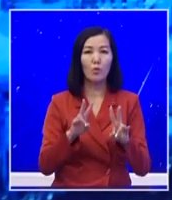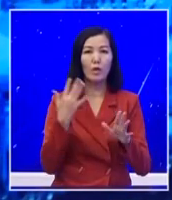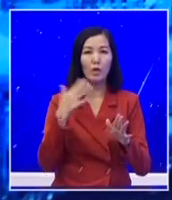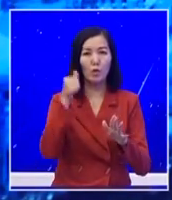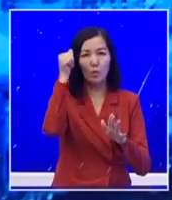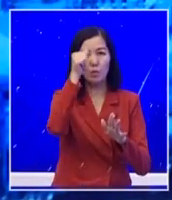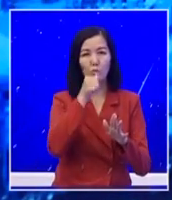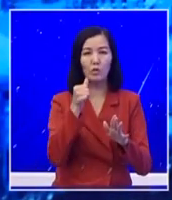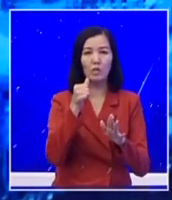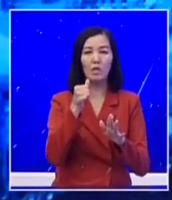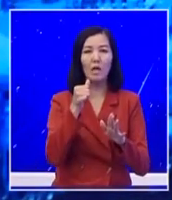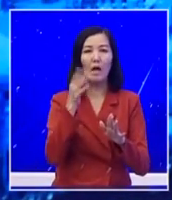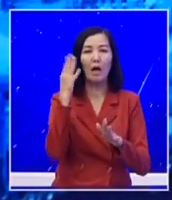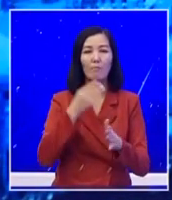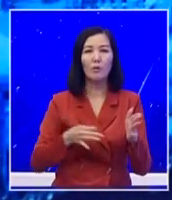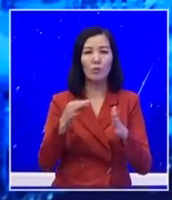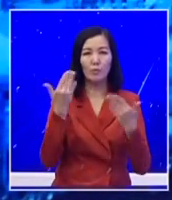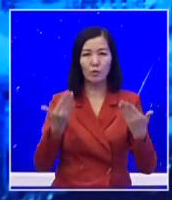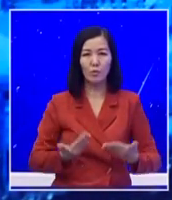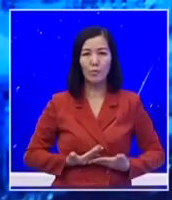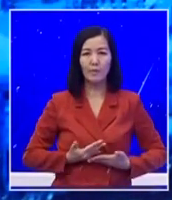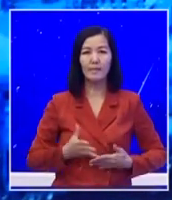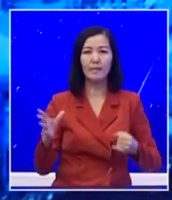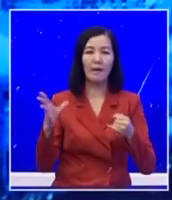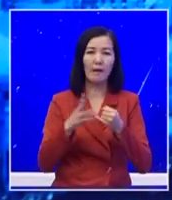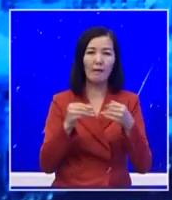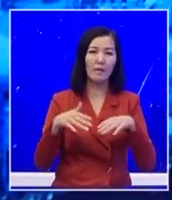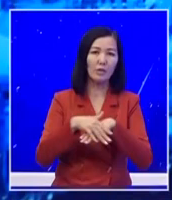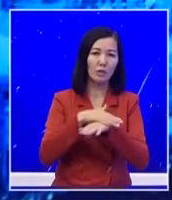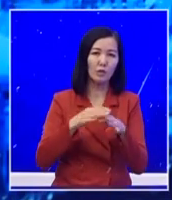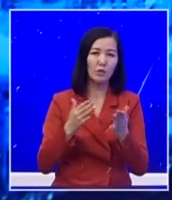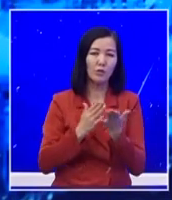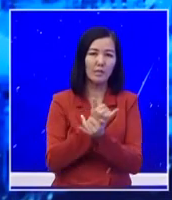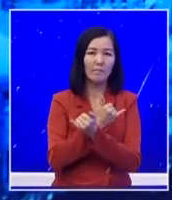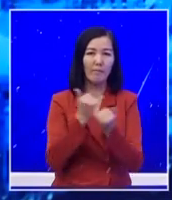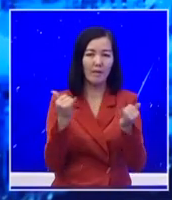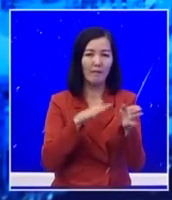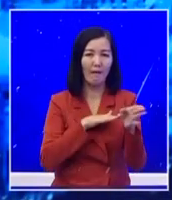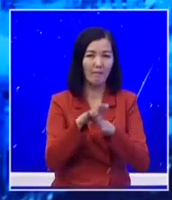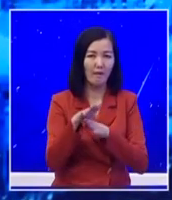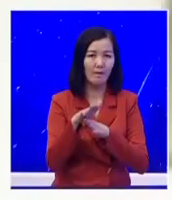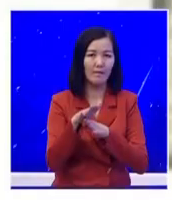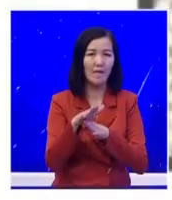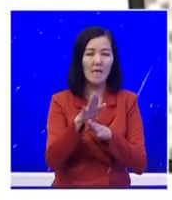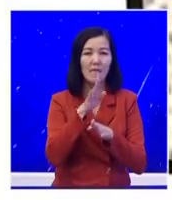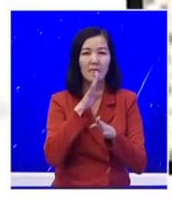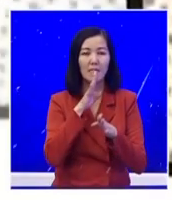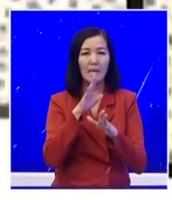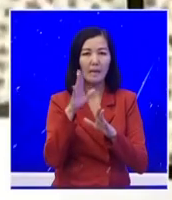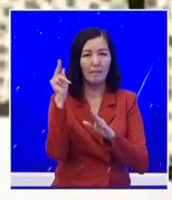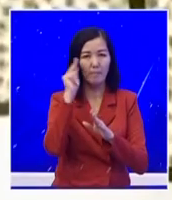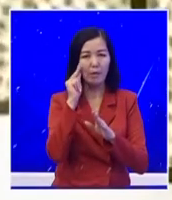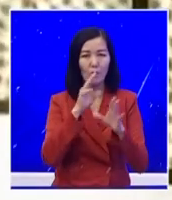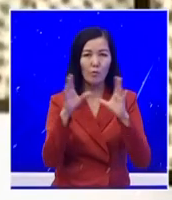жуығын Алматы облысында өткізді. Ел мен жер мүддесі үшін қызмет атқарды. Қыздар педагогикалық институтының түлегі,